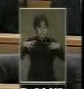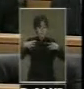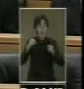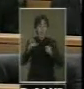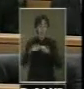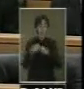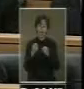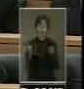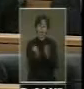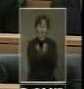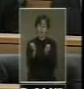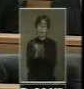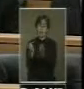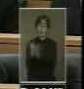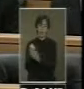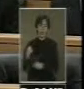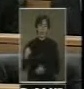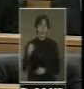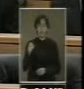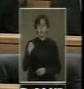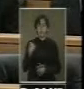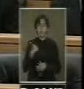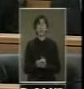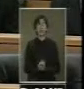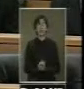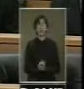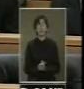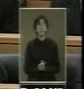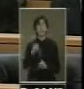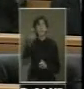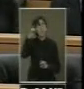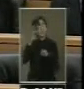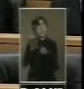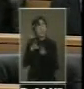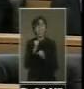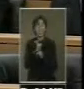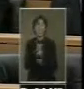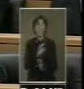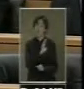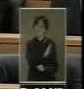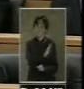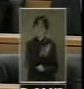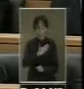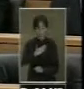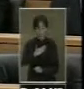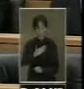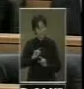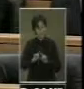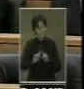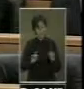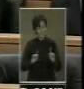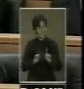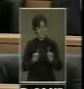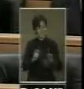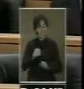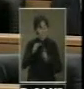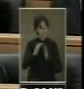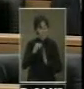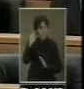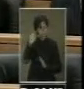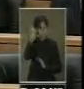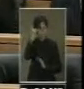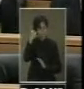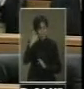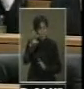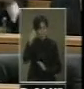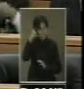แย้งเพิ่มขึ้นส่วนท่านจะเลือกใช้วิธีอื่นก็เป็นความคิดเห็นของท่านครับแต่อย่าพยายามทำให้คนเข้าใจผิด